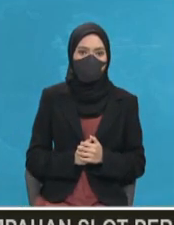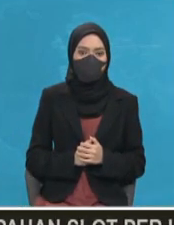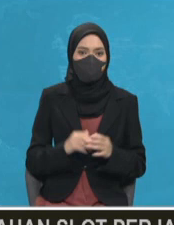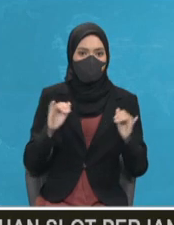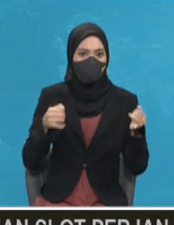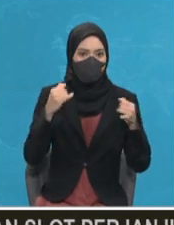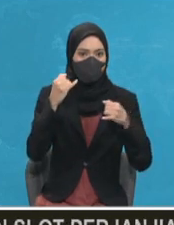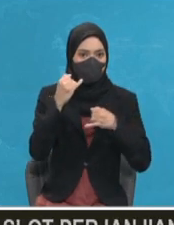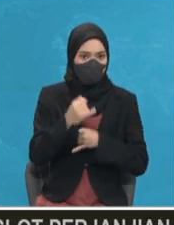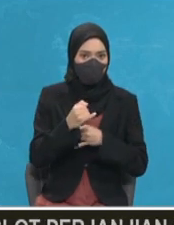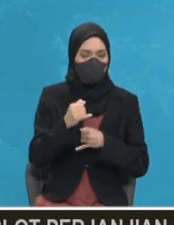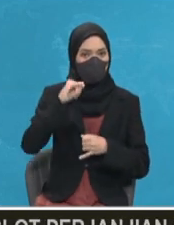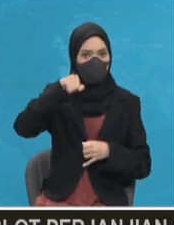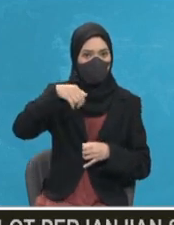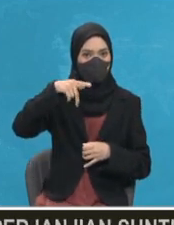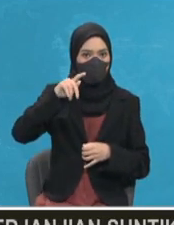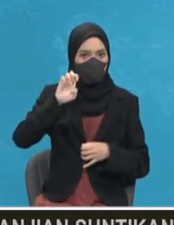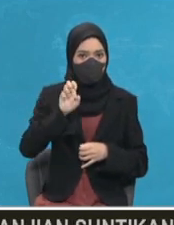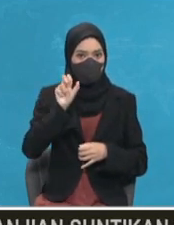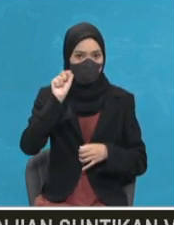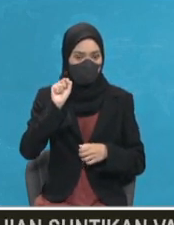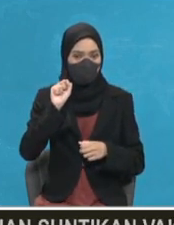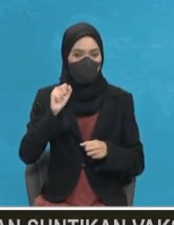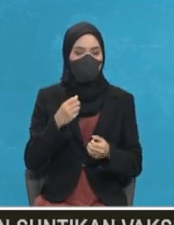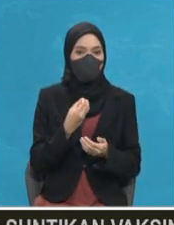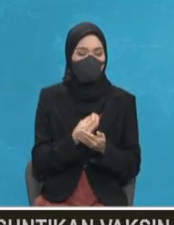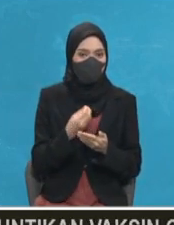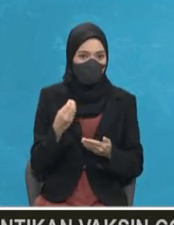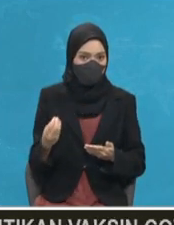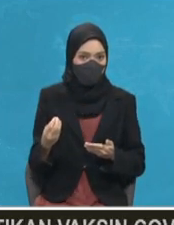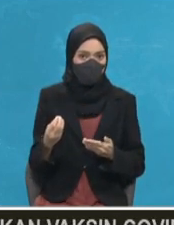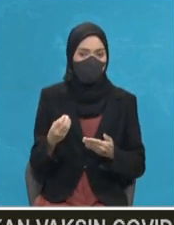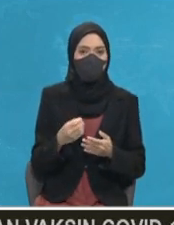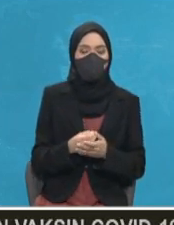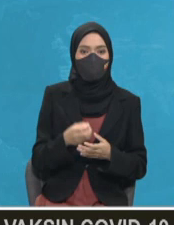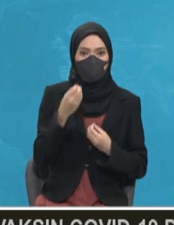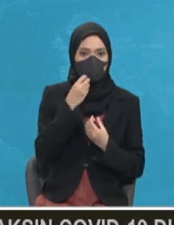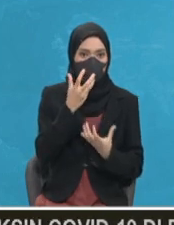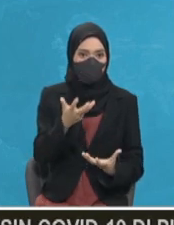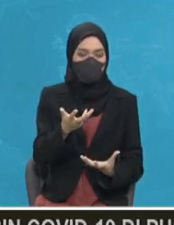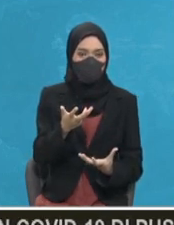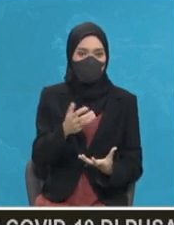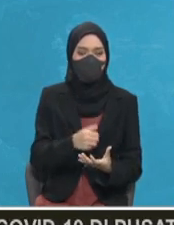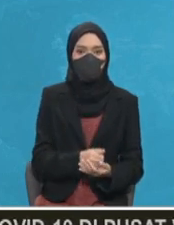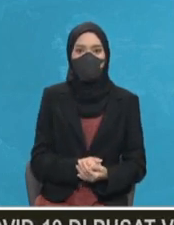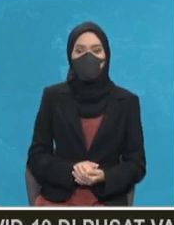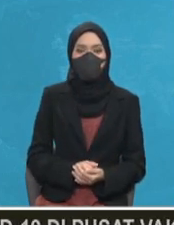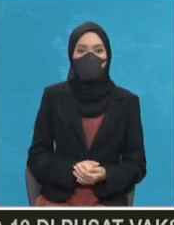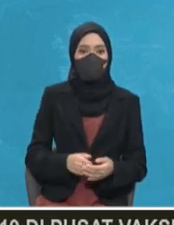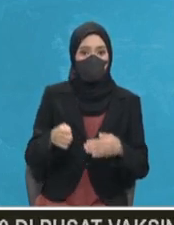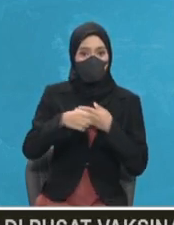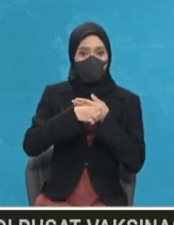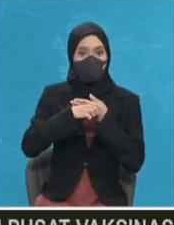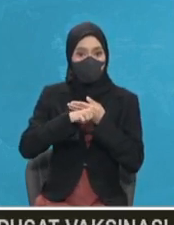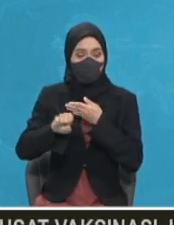Hai jabatan perancangan ekonomi dan statistik kementerian keuangan dan ekonomi dalam siaran medianya menyatakan jumlah ekspor